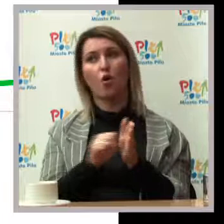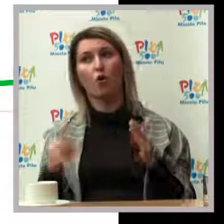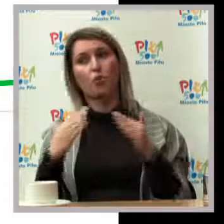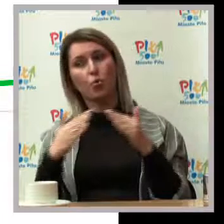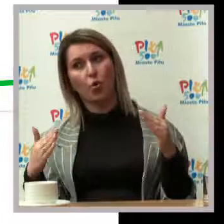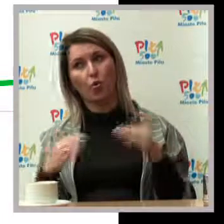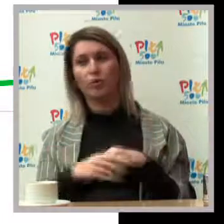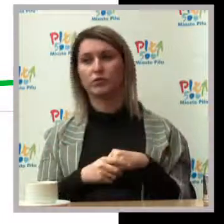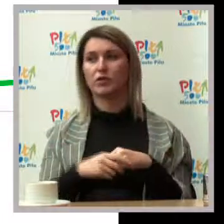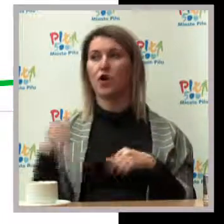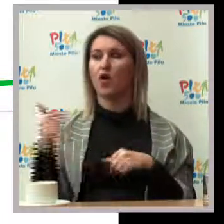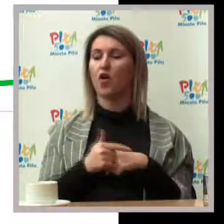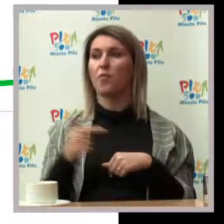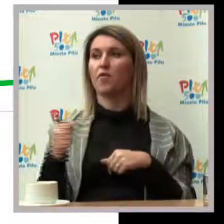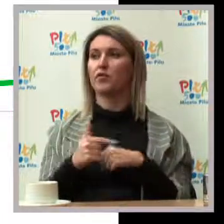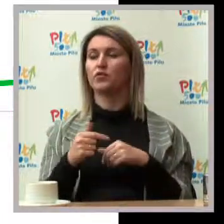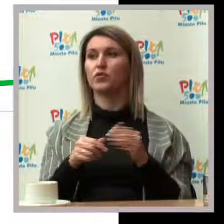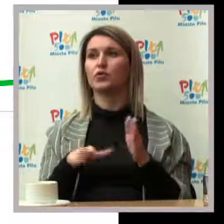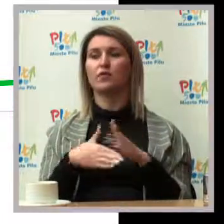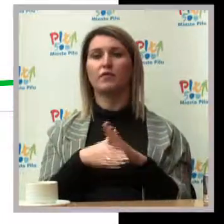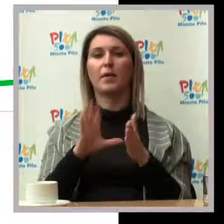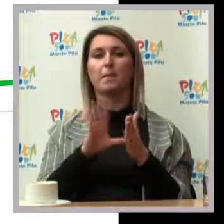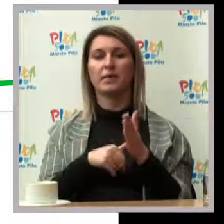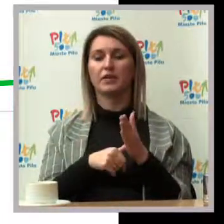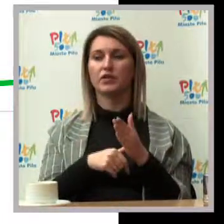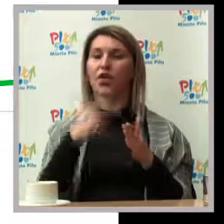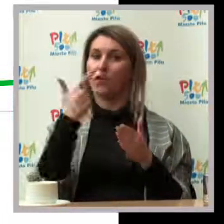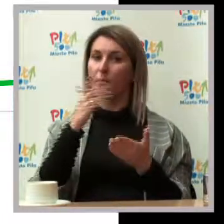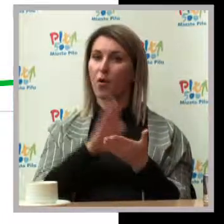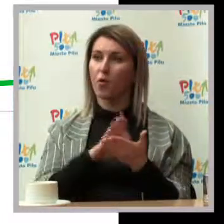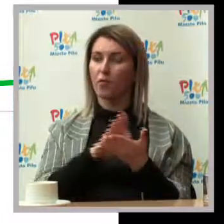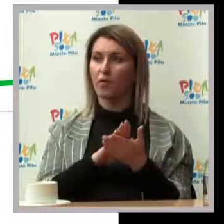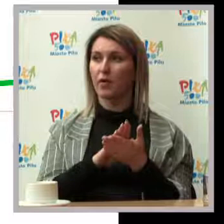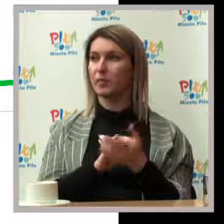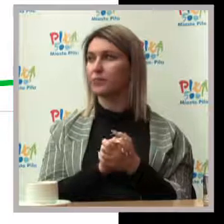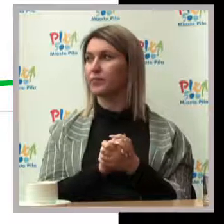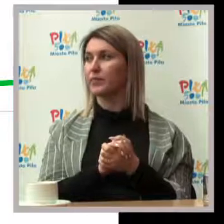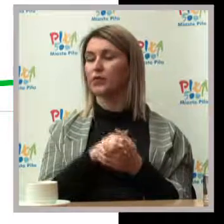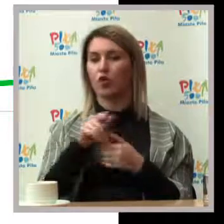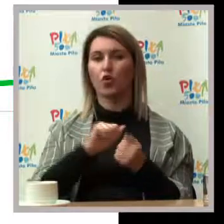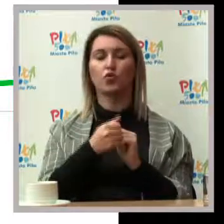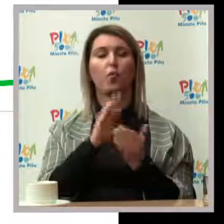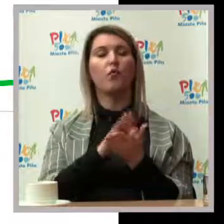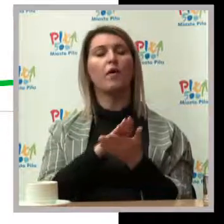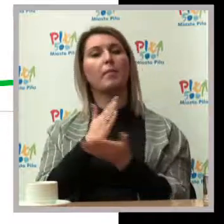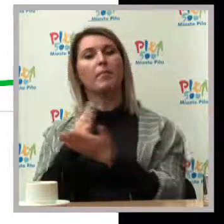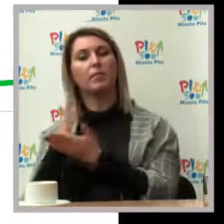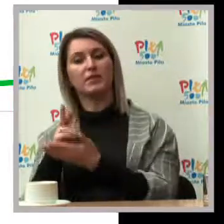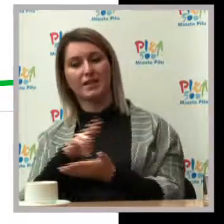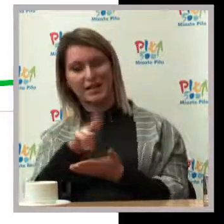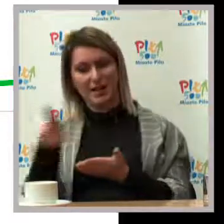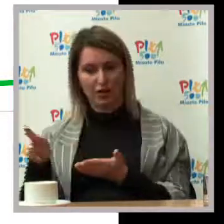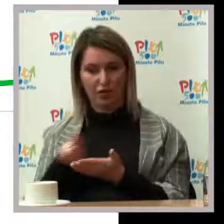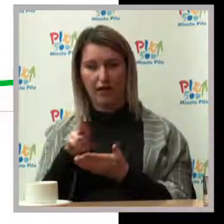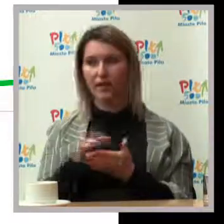z obowiązującymi w mieście dwoma uchwałami, uchwałami pomocowymi, czyli o pomocy regionalnej